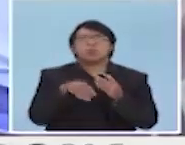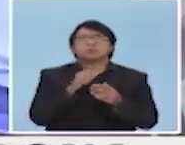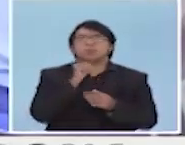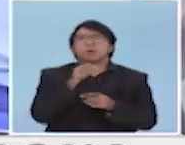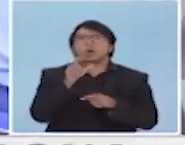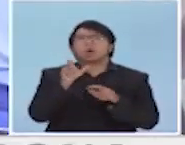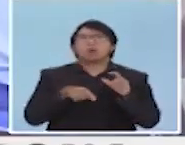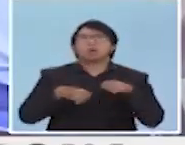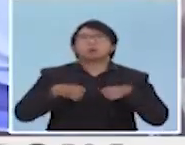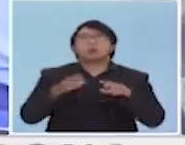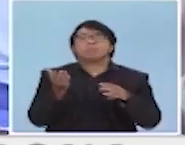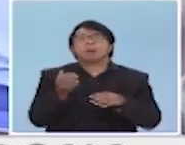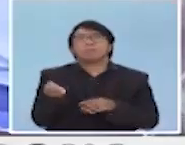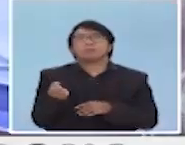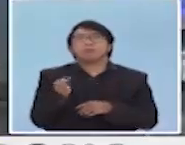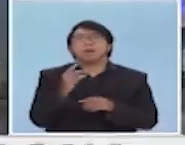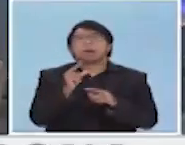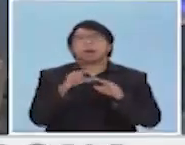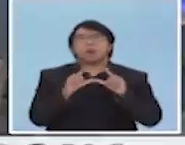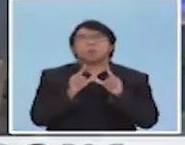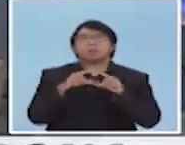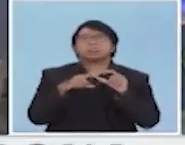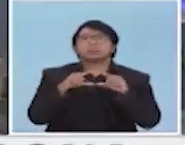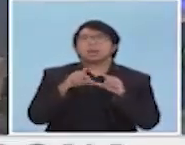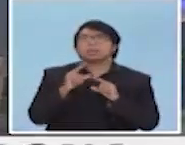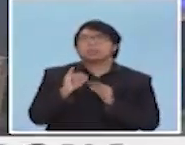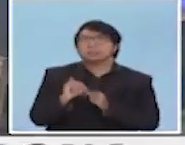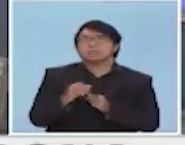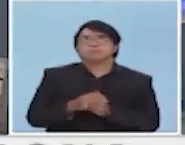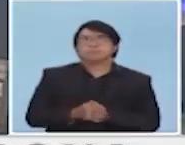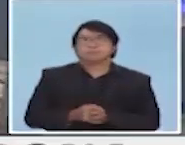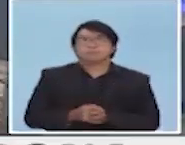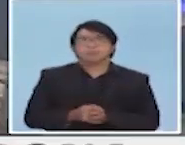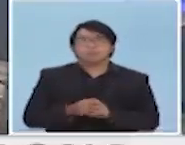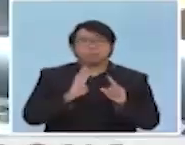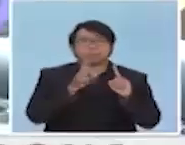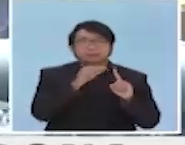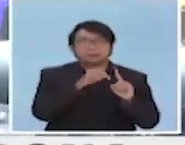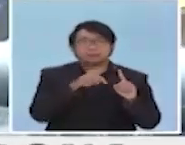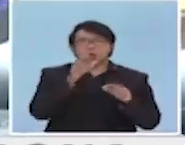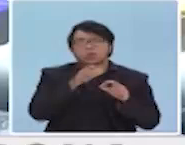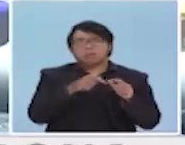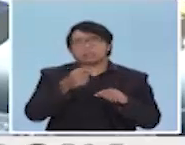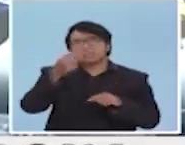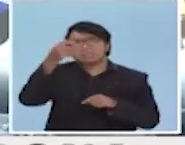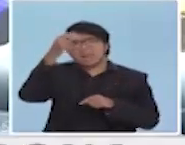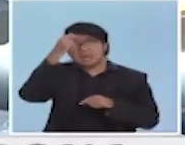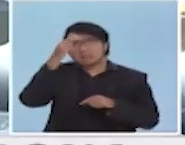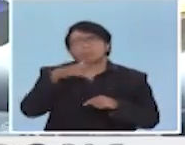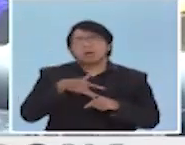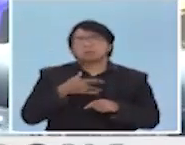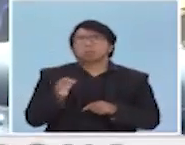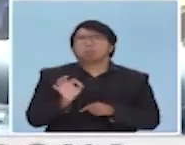di pasar Rawasari ini maksud kami. Dan sebagian besar termasuk dalam kategori orang tanpa gejala, artinya meski positif COVID-19 tapi tidak